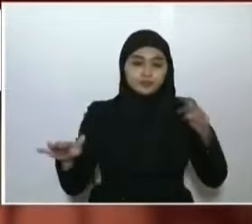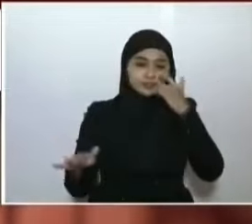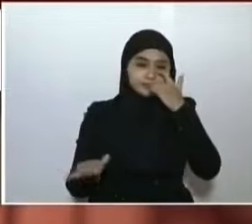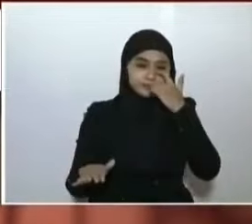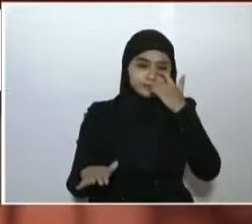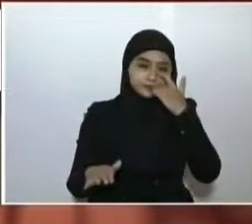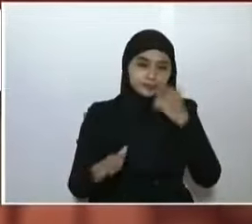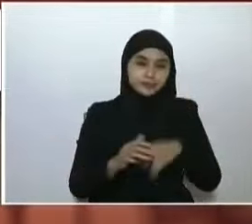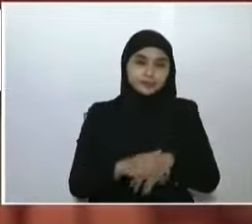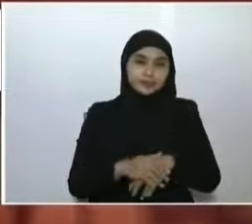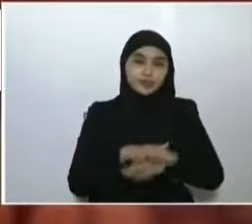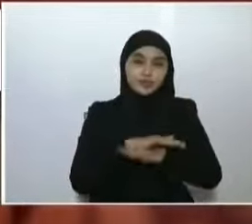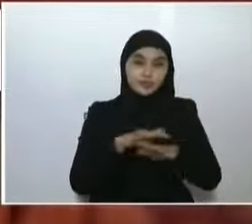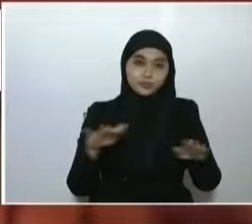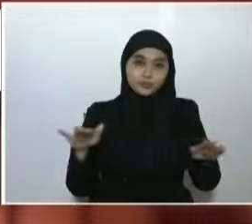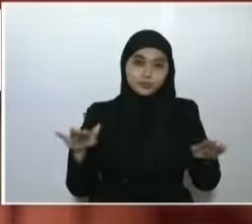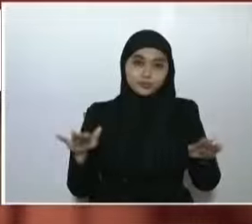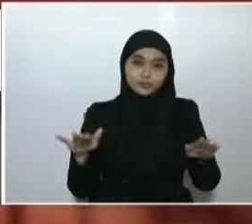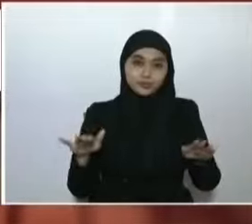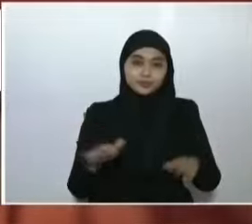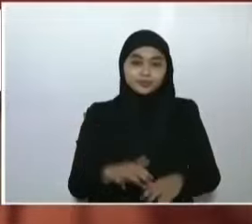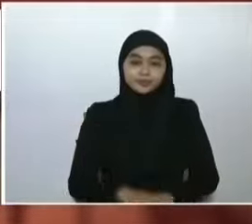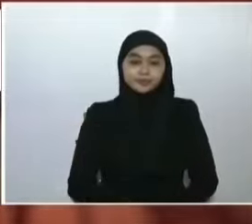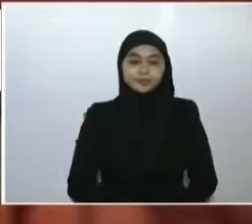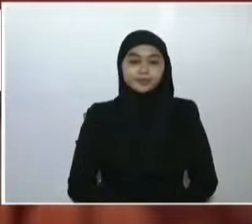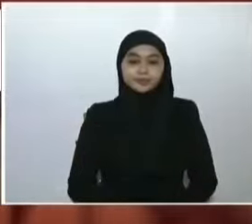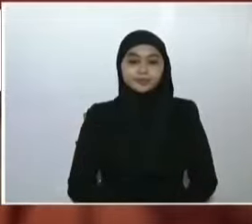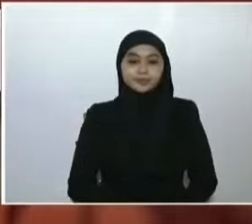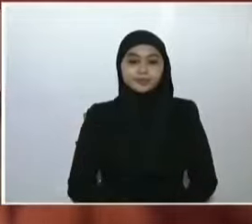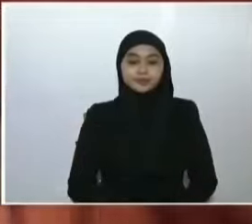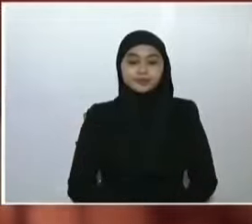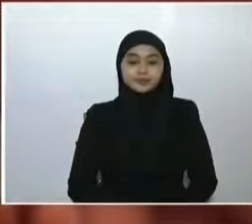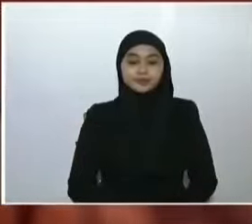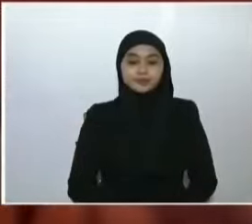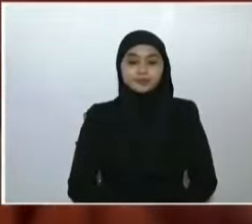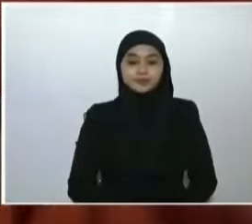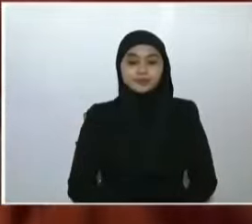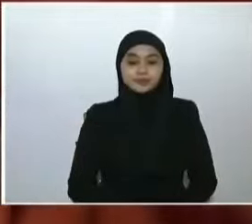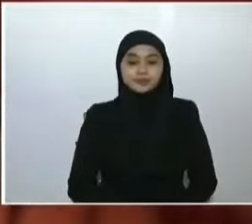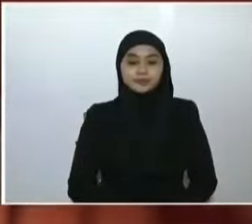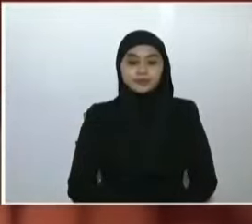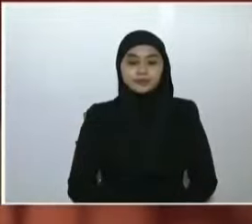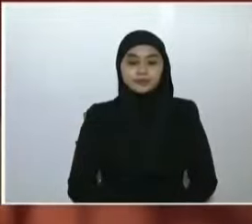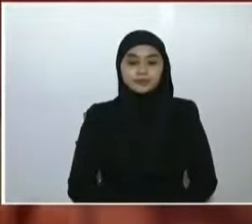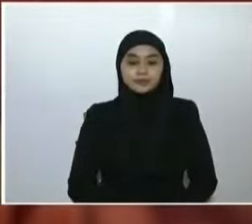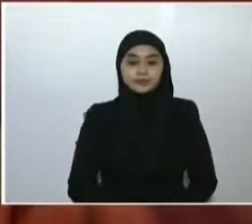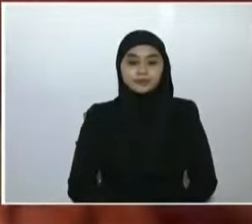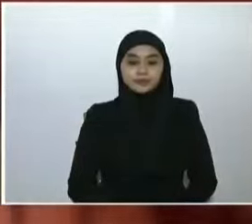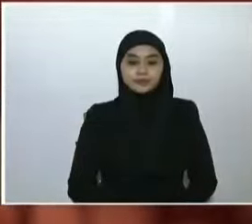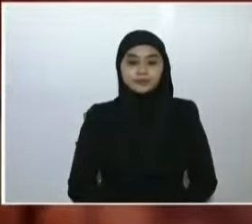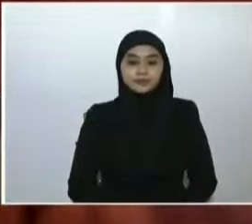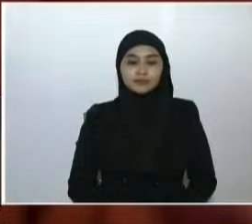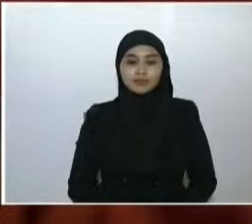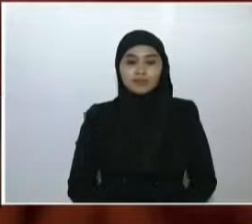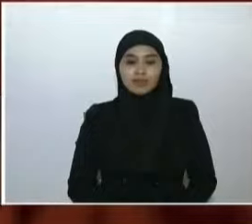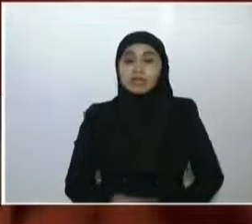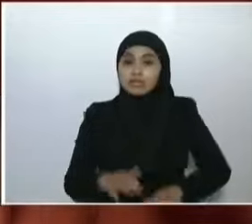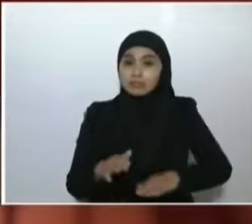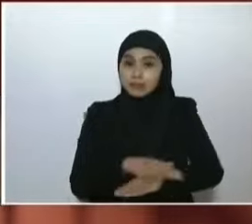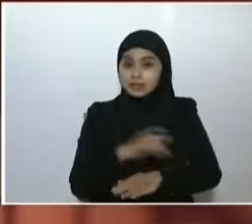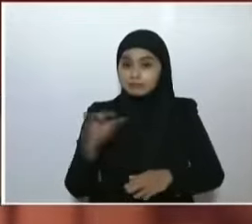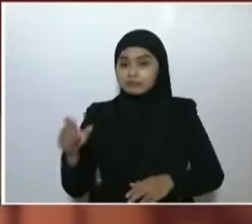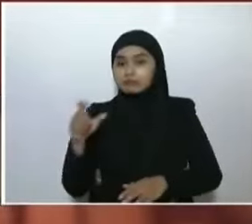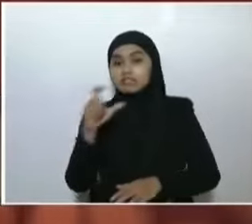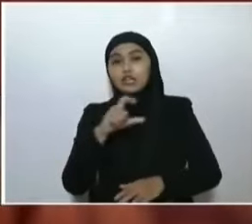dicukupkan Bapak dicukupkan cukup Bapak Oke kita hentikan waktunya teman-teman terima kasih kita berikan kesempatan untuk